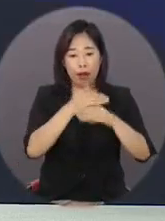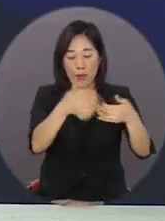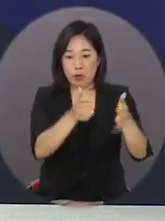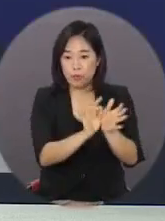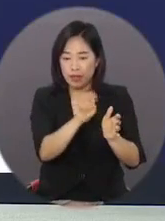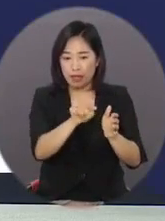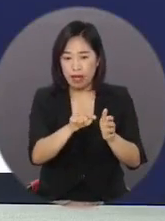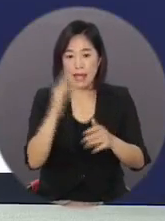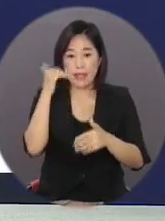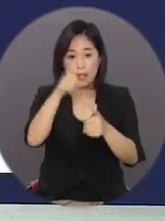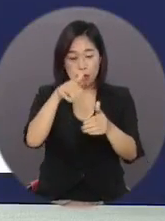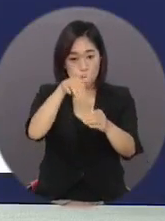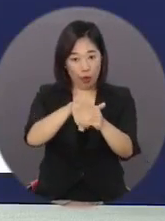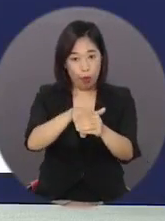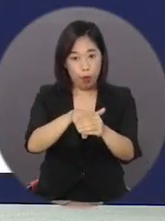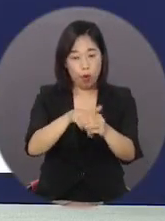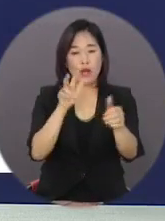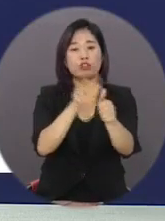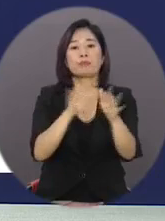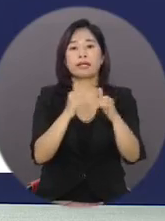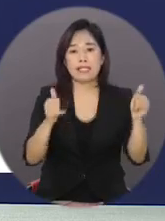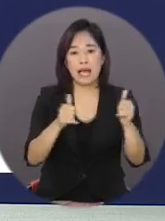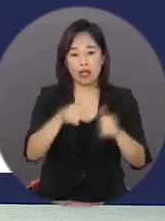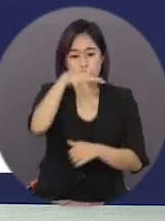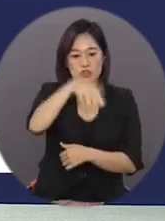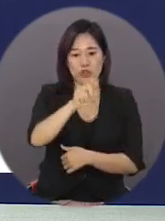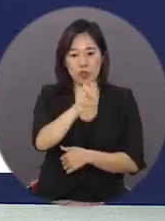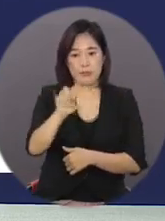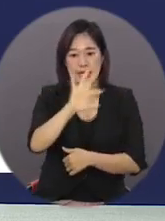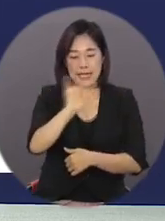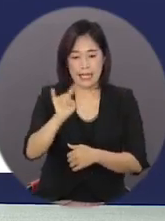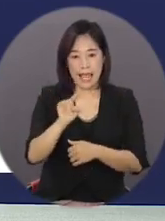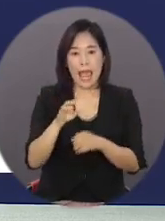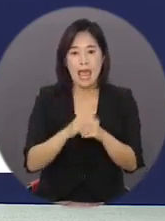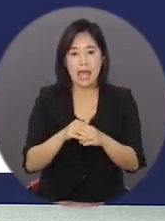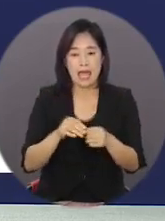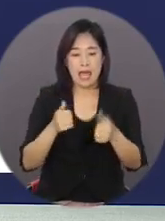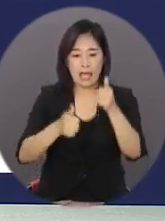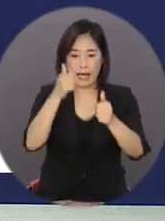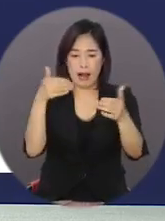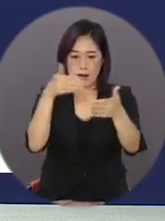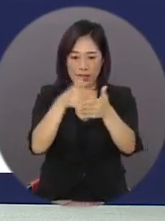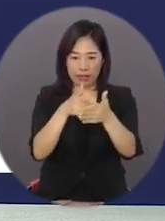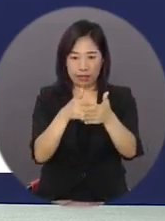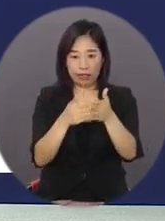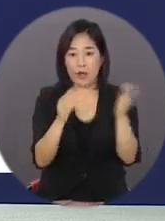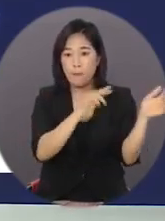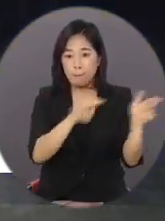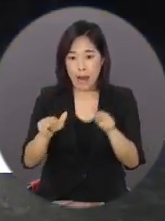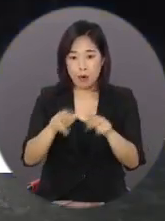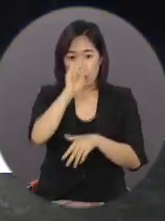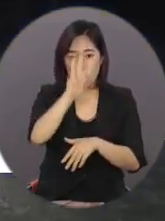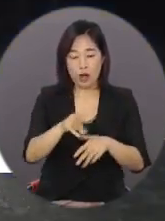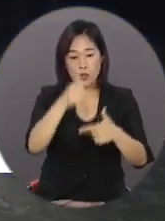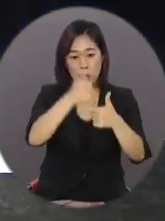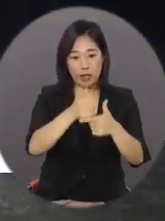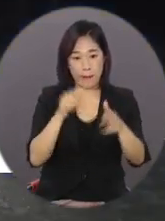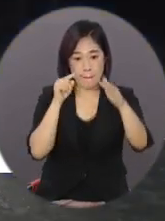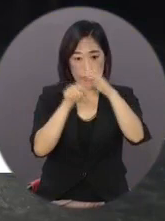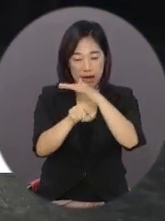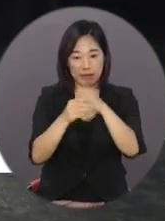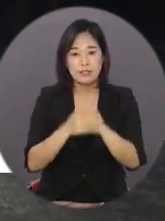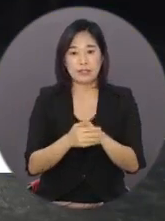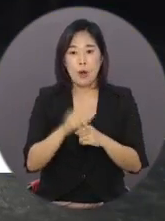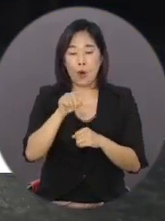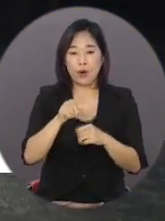더불어민주당의 대선 주자인 추미애 후보가 예비 경선이 끝나자마자 1박 2일 일정으로 광주 전남을 방문합니다. 추미애 후보는